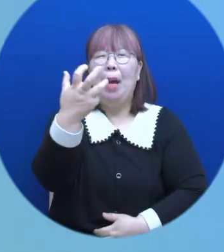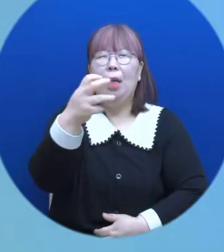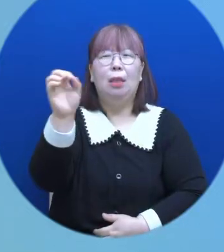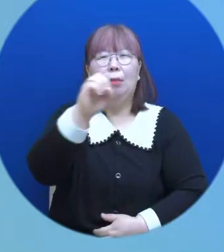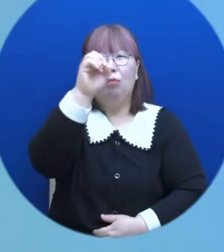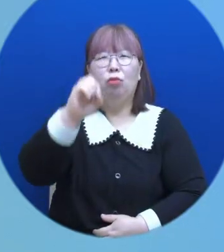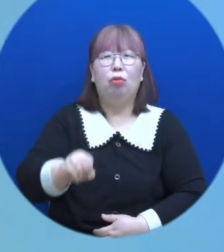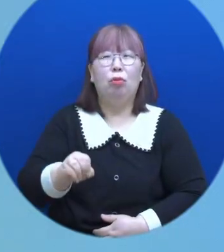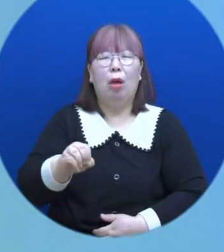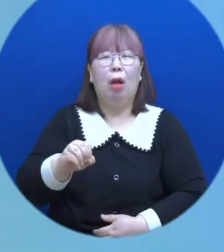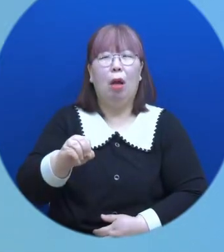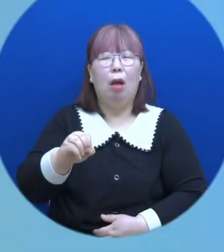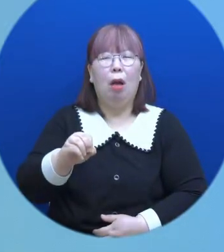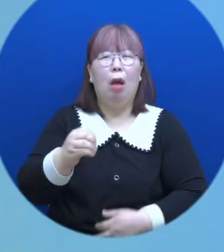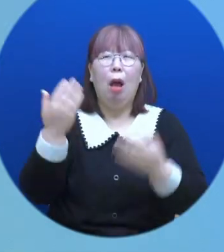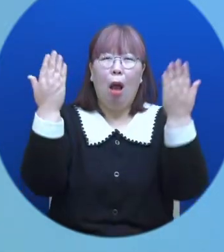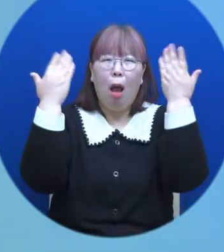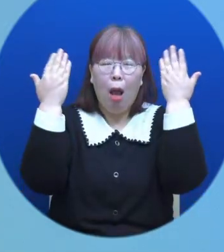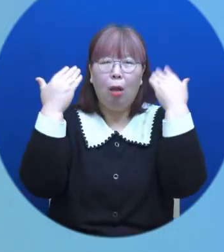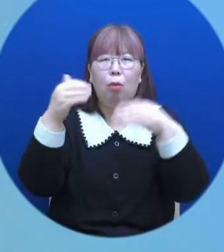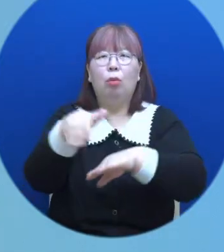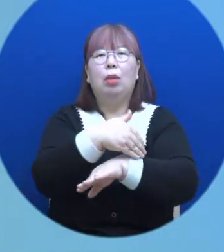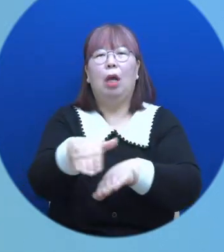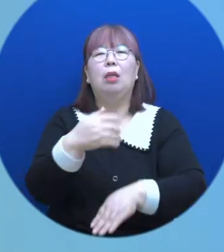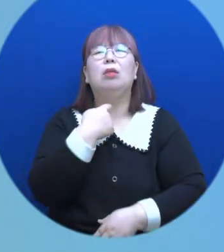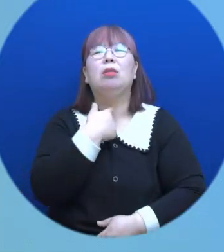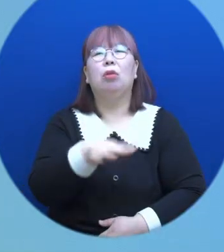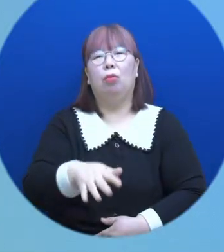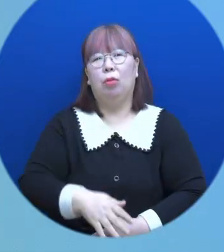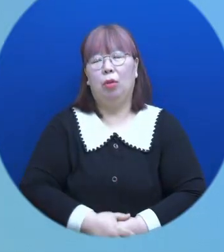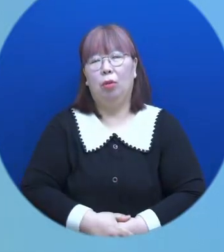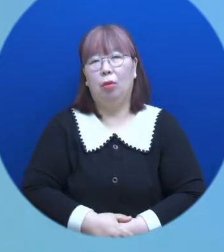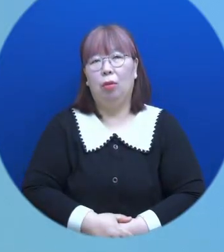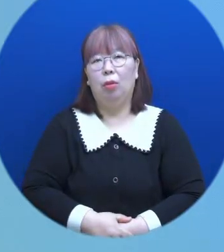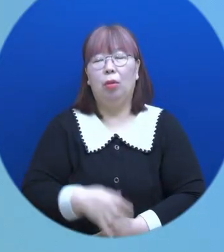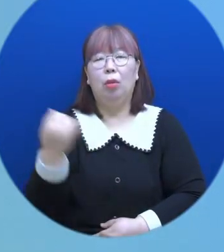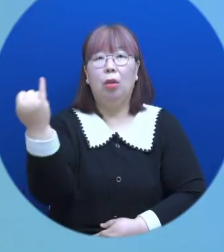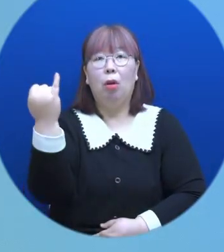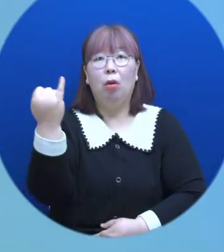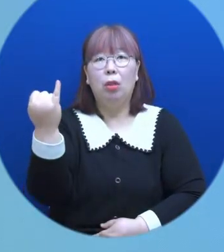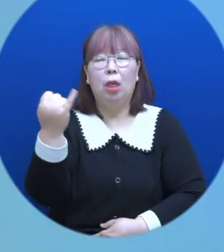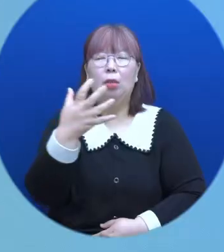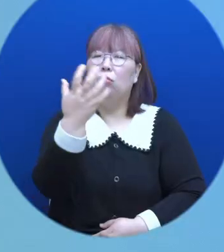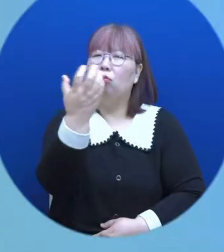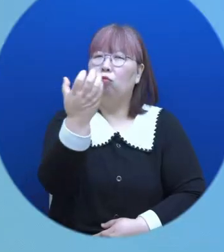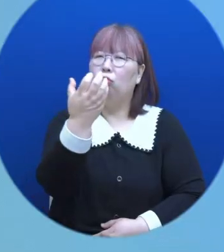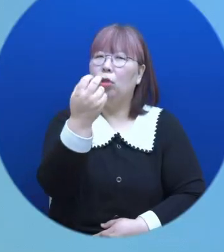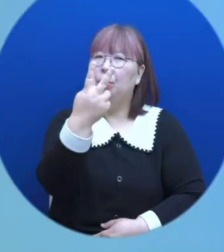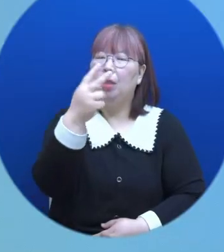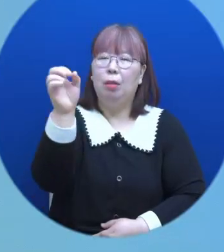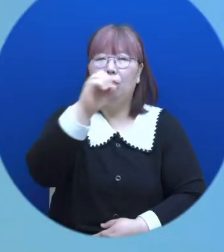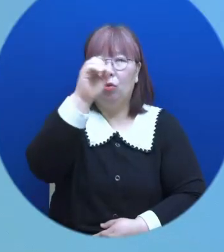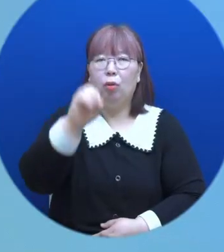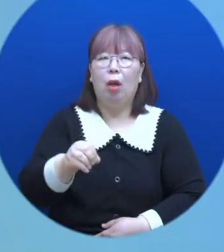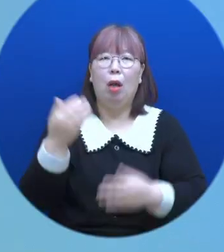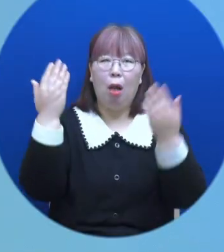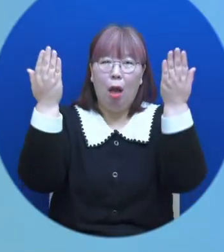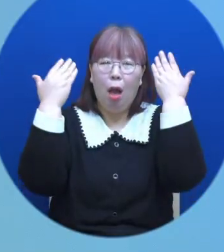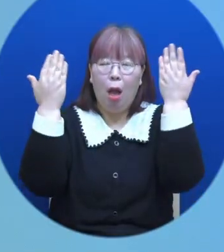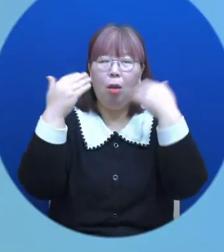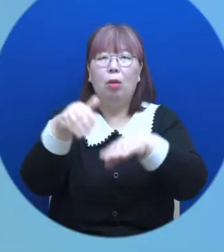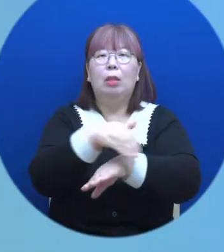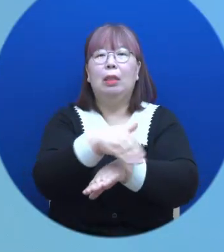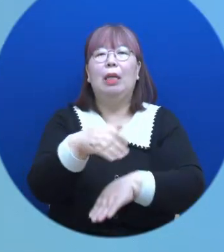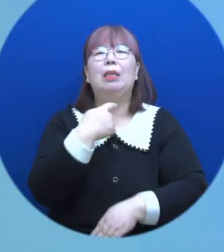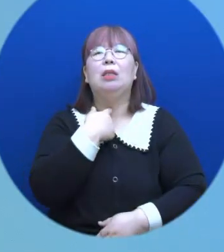80%가 무학자예요. 학교를 다녀본 적이 없어요. 여자들은 92%가 학교를